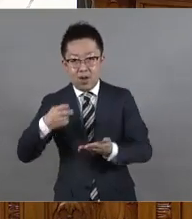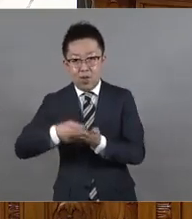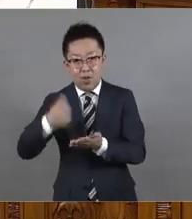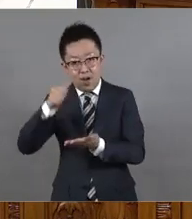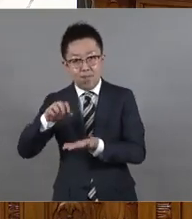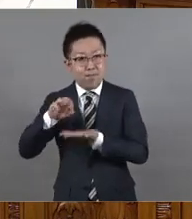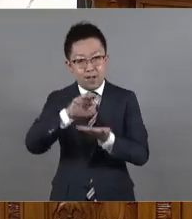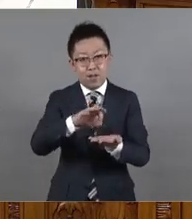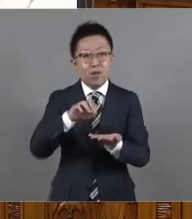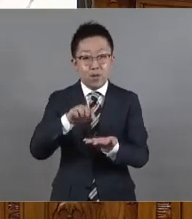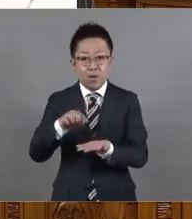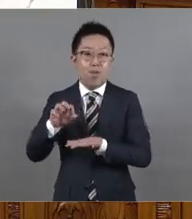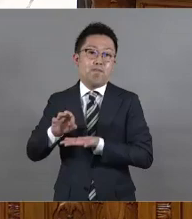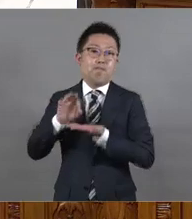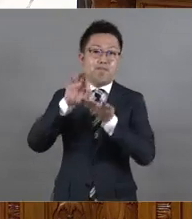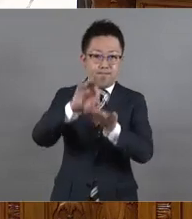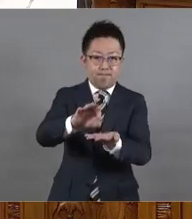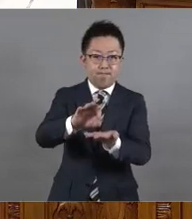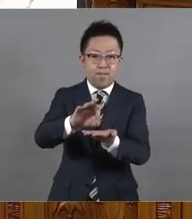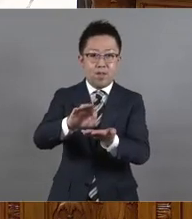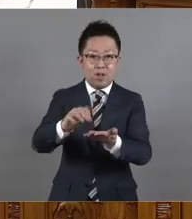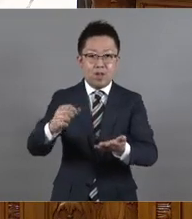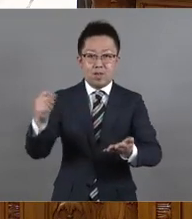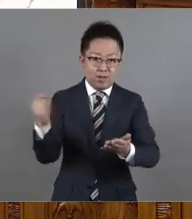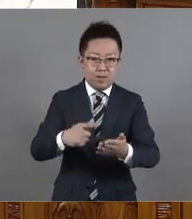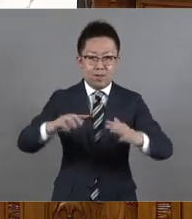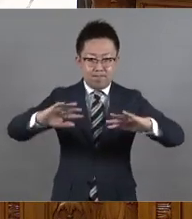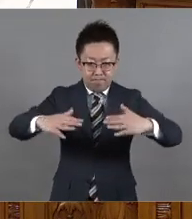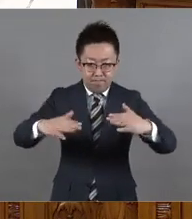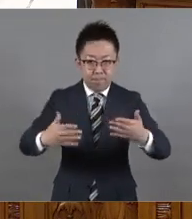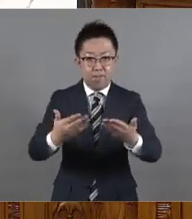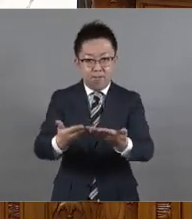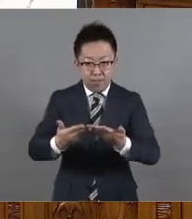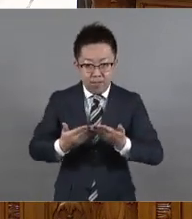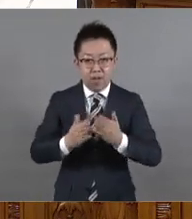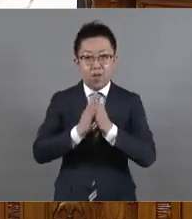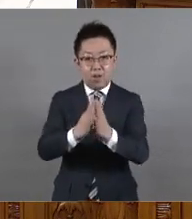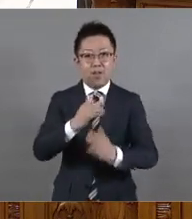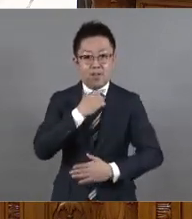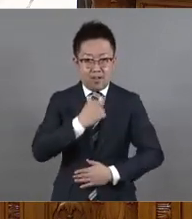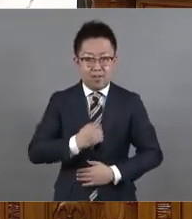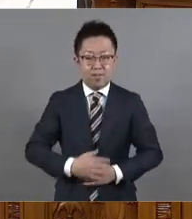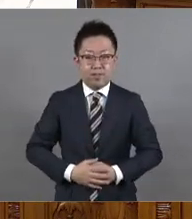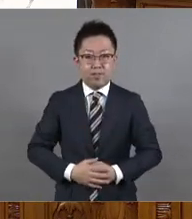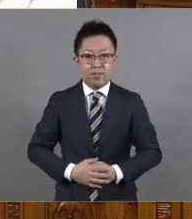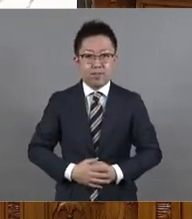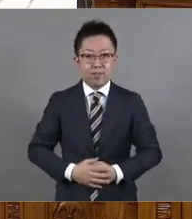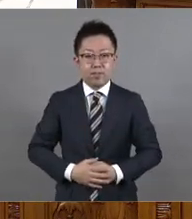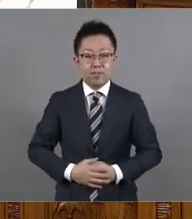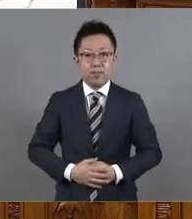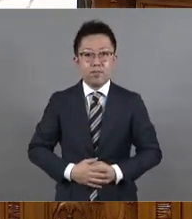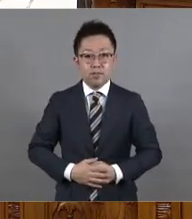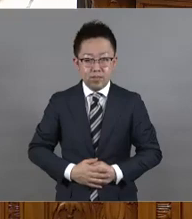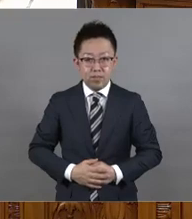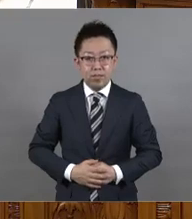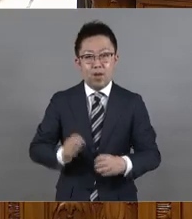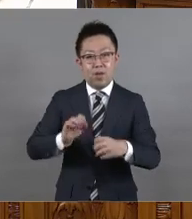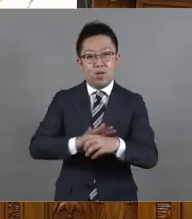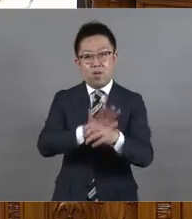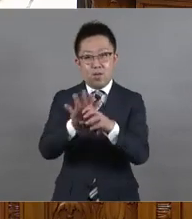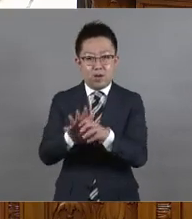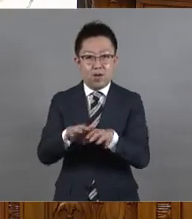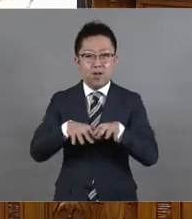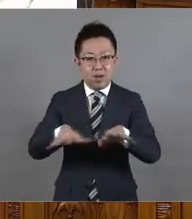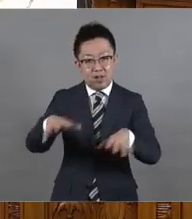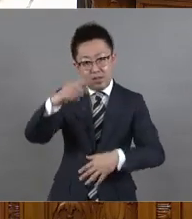法案を提出し速やかに御審議いただけるよう万全を期してまいります新型コロナウイルス感染症